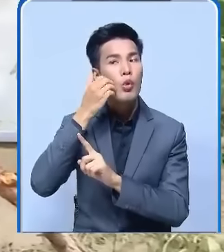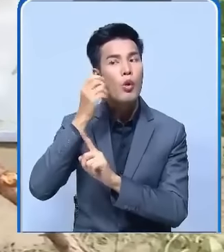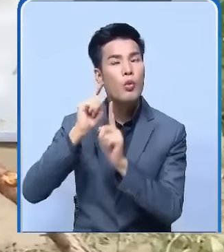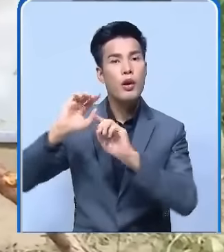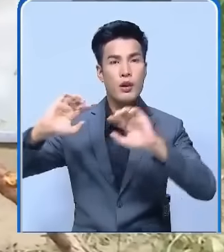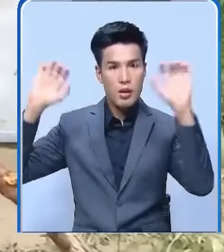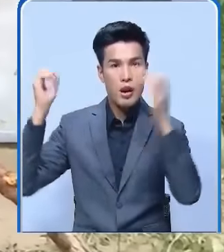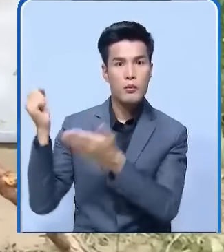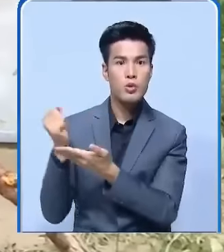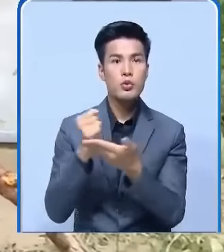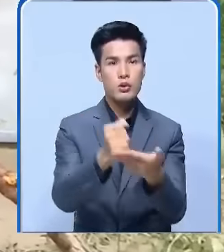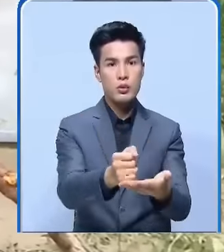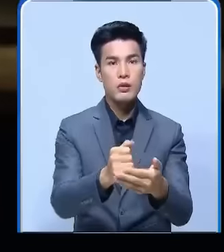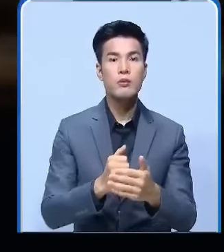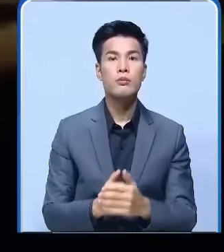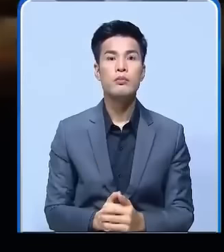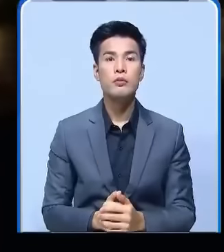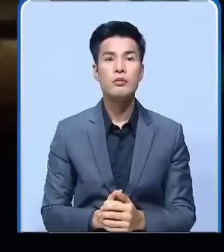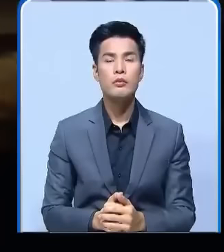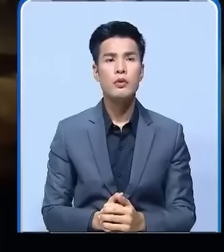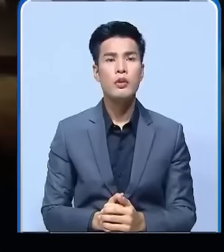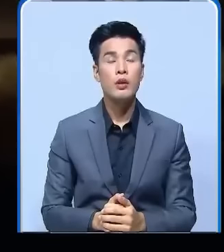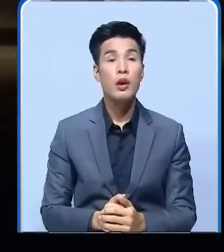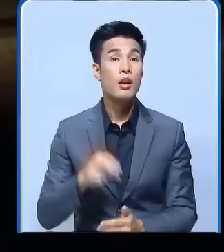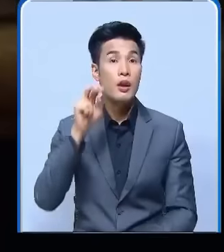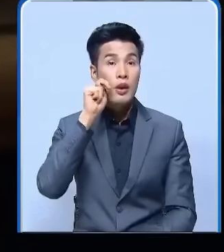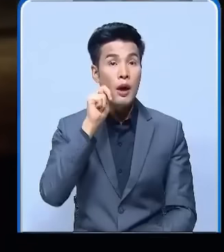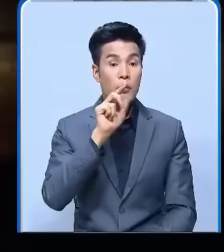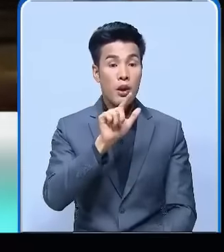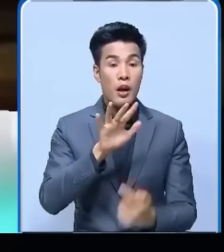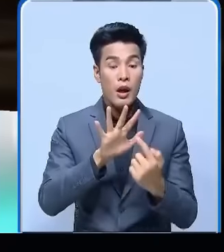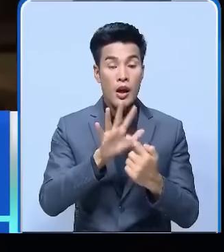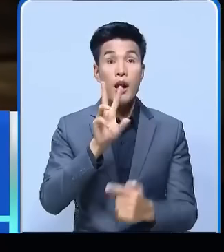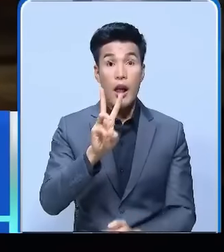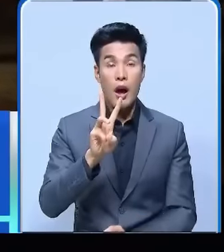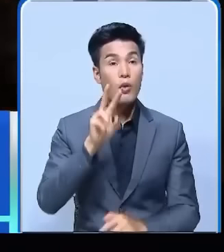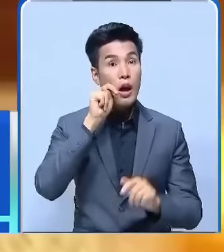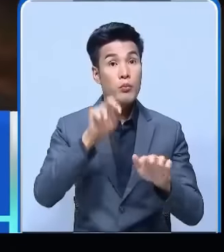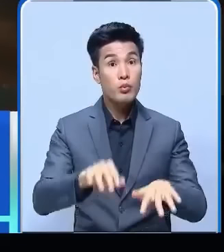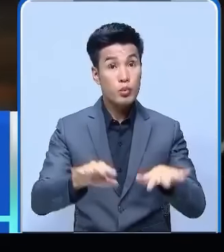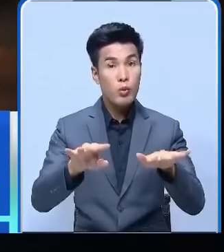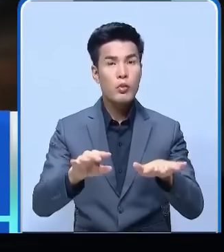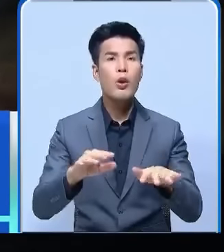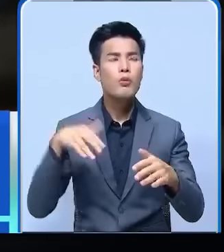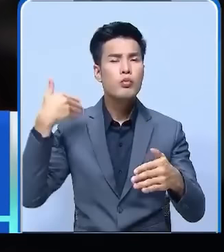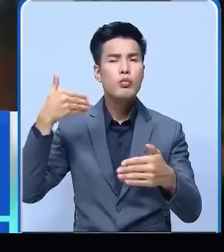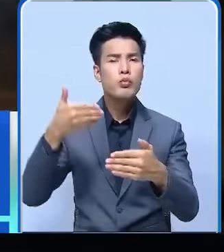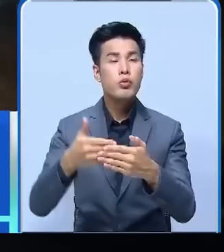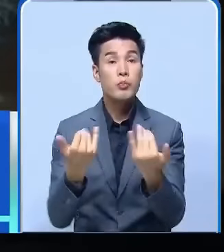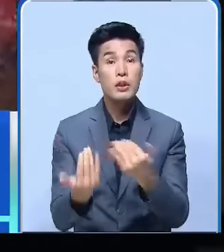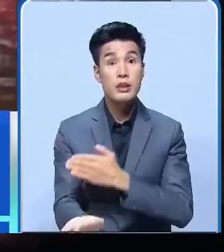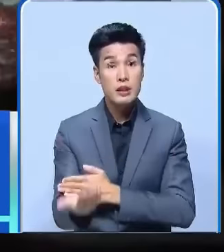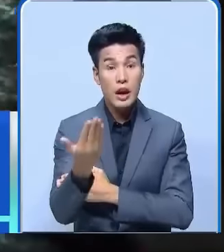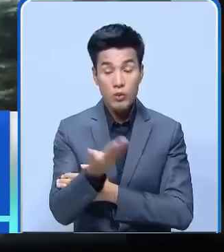ครับจากกรณีแม่น้ำลาวเข้าท่วมพื้นที่อำเภอเวียงป่าเป้าครับล่าสุดคืนที่ผ่านมาจนถึงช่วงเช้าวันนี้ครับในพื้